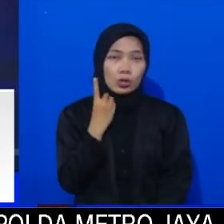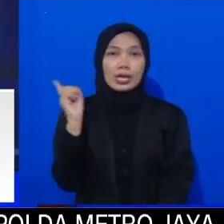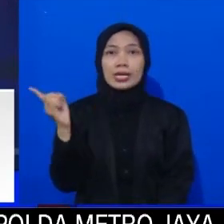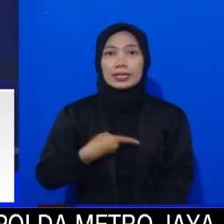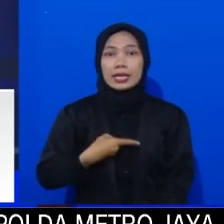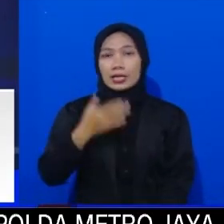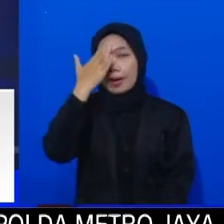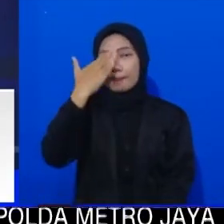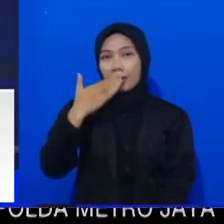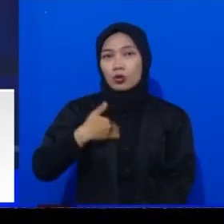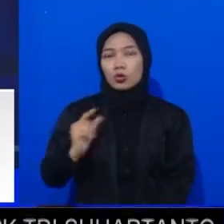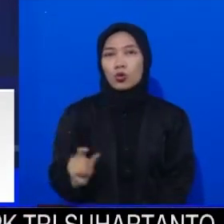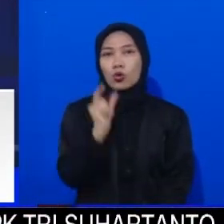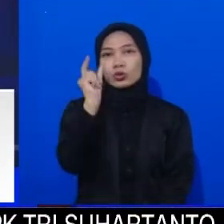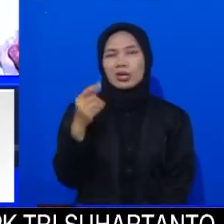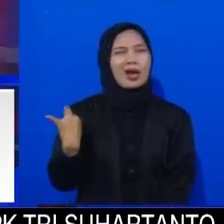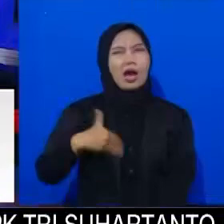Maluku Utara mogok kerja.